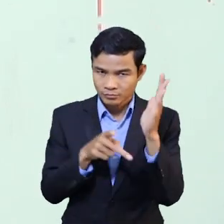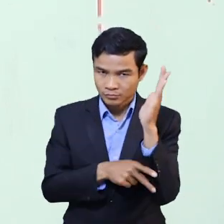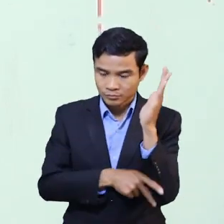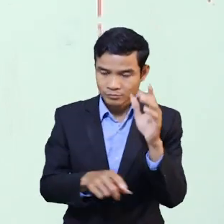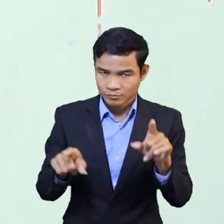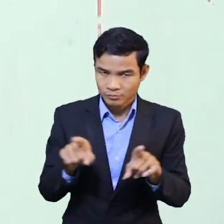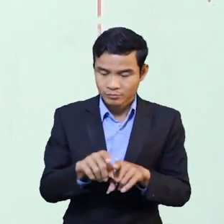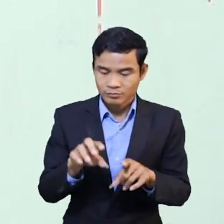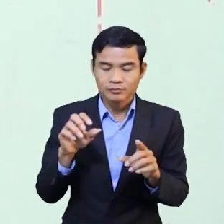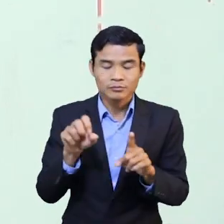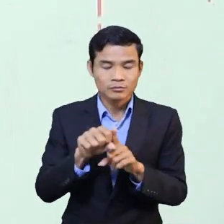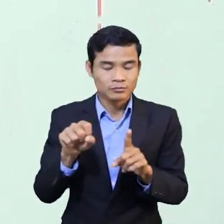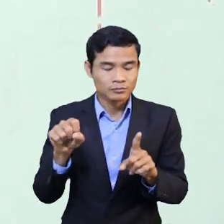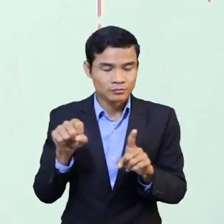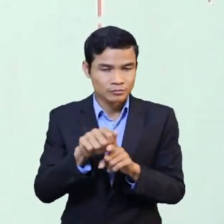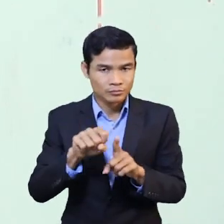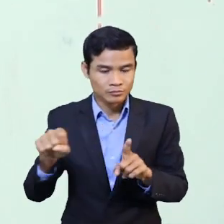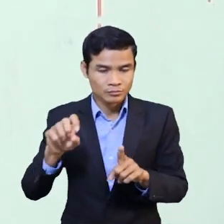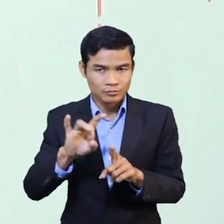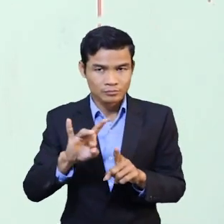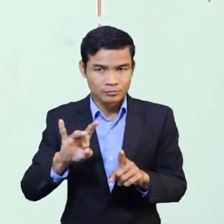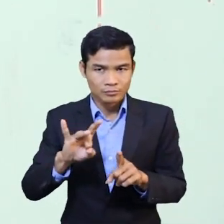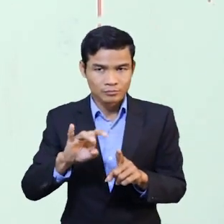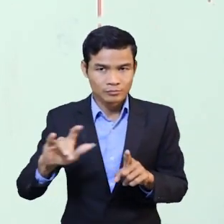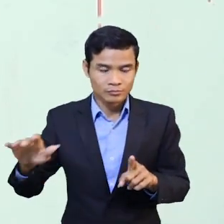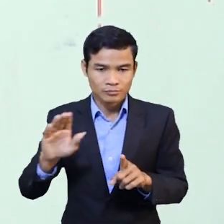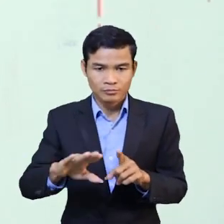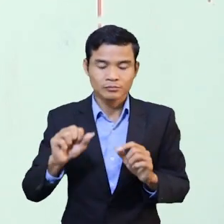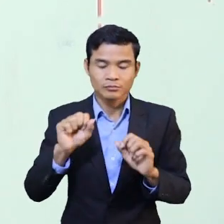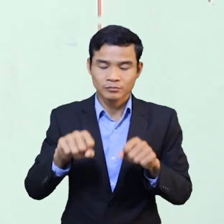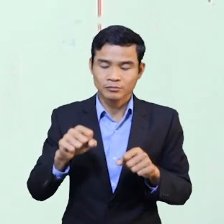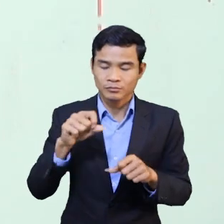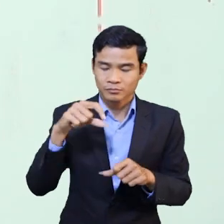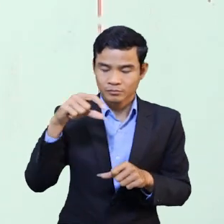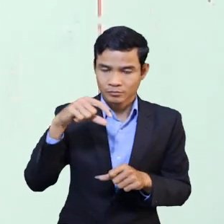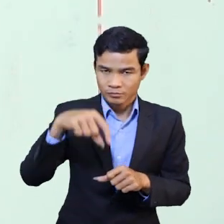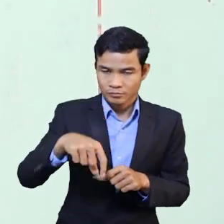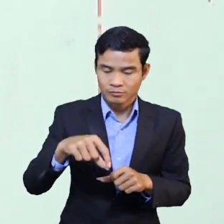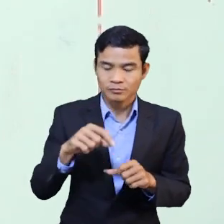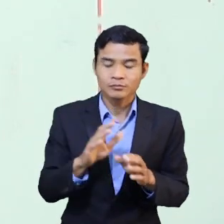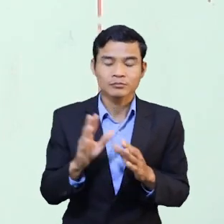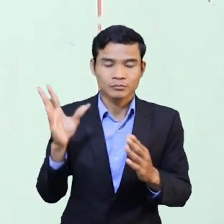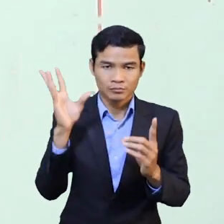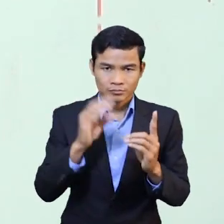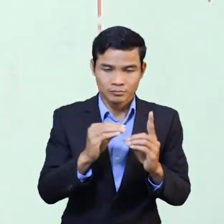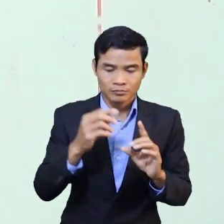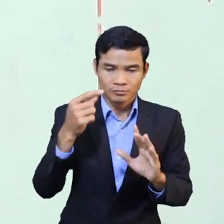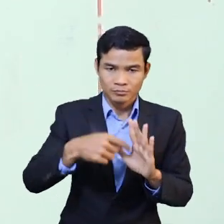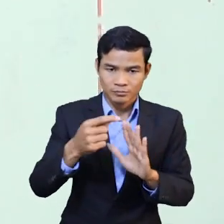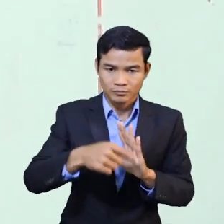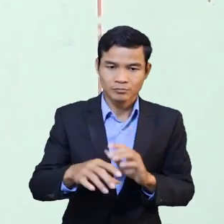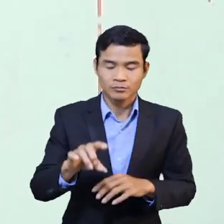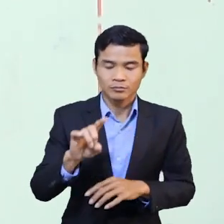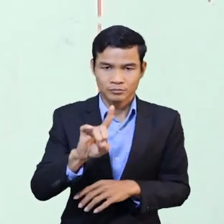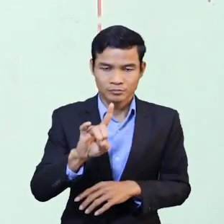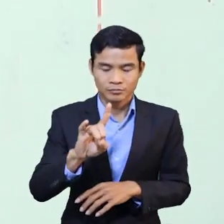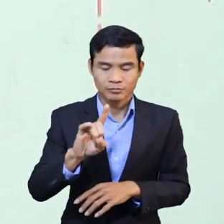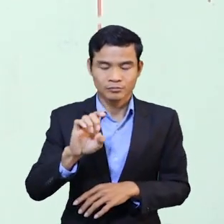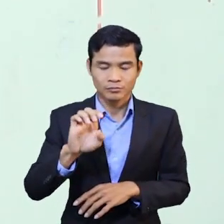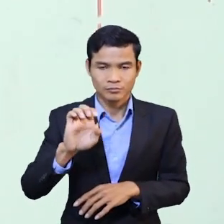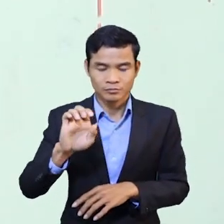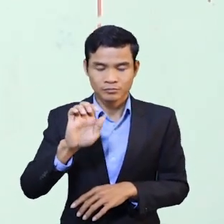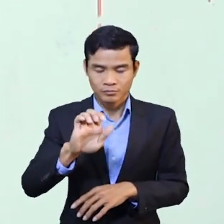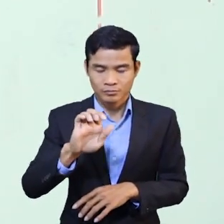đài chà chừng nít chừng co để chứ dâng vô co tới sầm sạ nè con á chả lấy con chấm sáp cho nừng mố